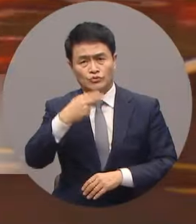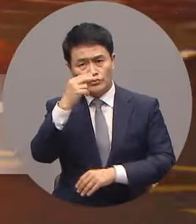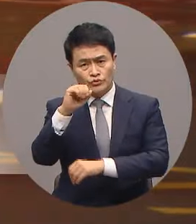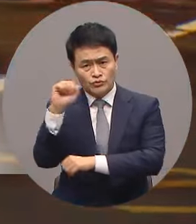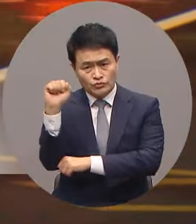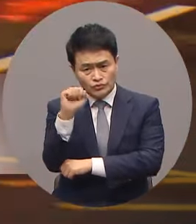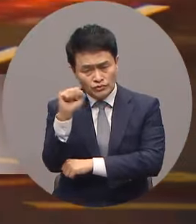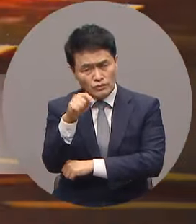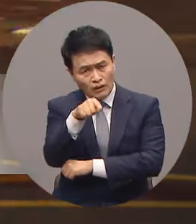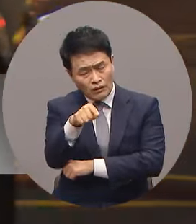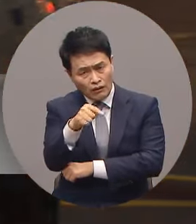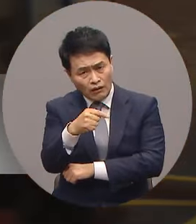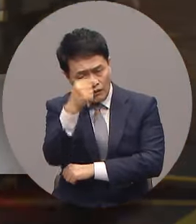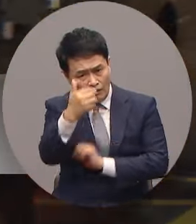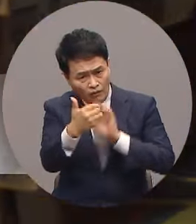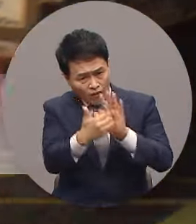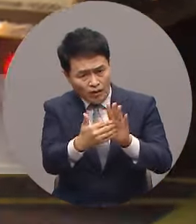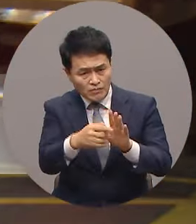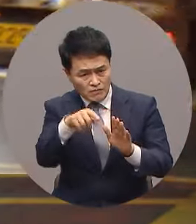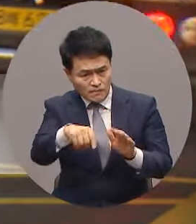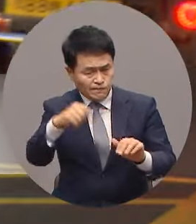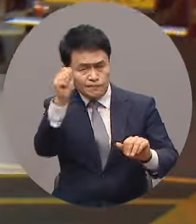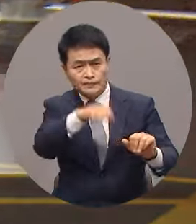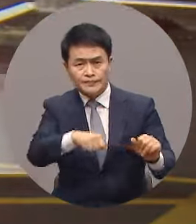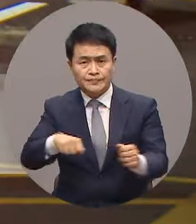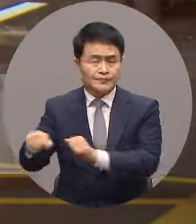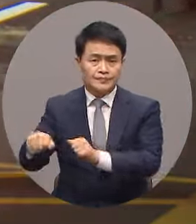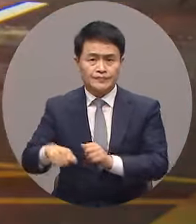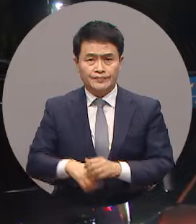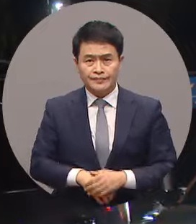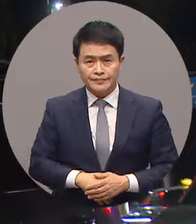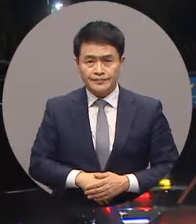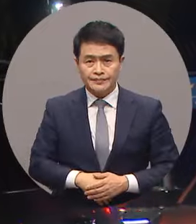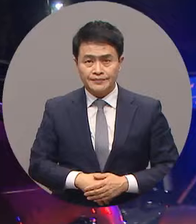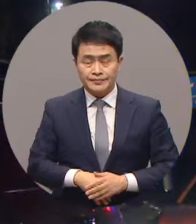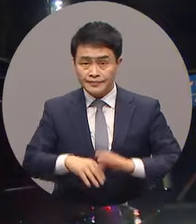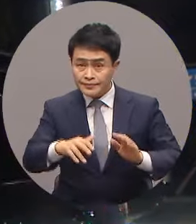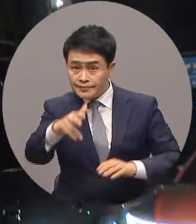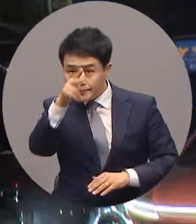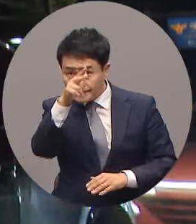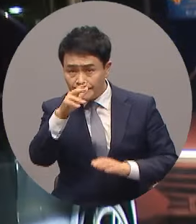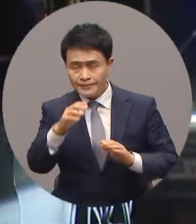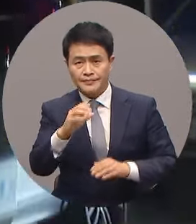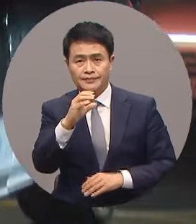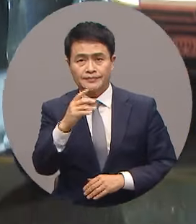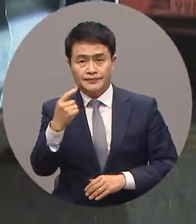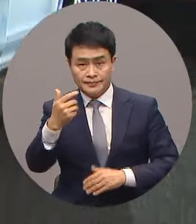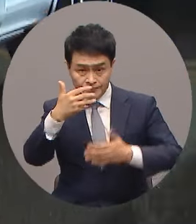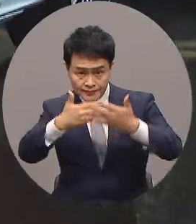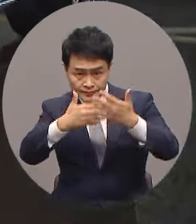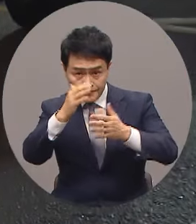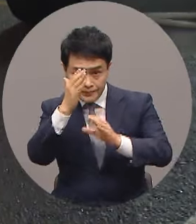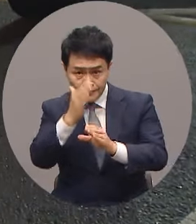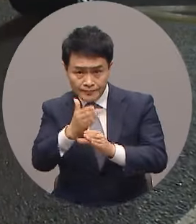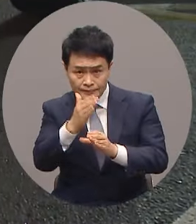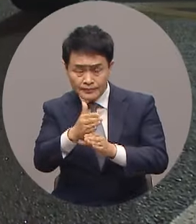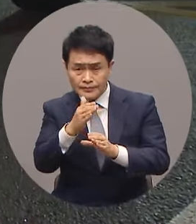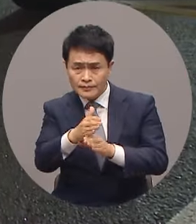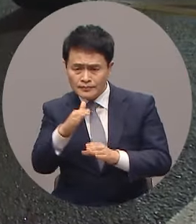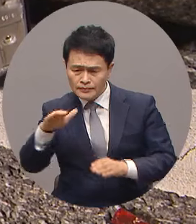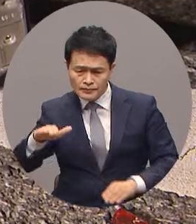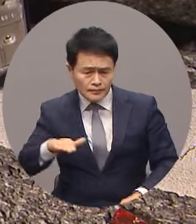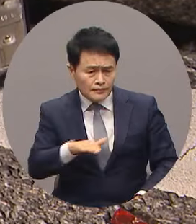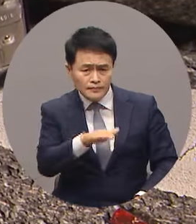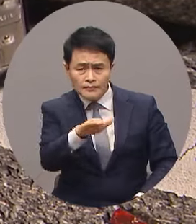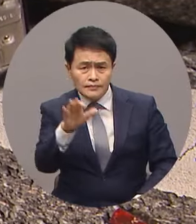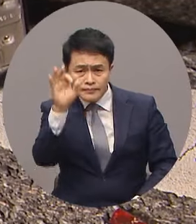측정을 거부한 혐의로 운전자를 현행범으로 체포했습니다. 경찰은 CCTV 영상을 토대로 차량의 동선을 찾는